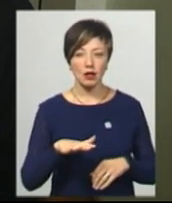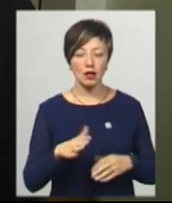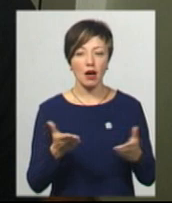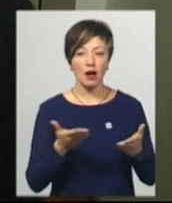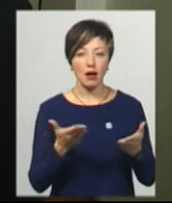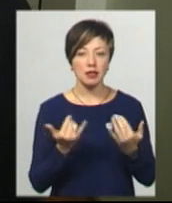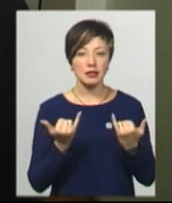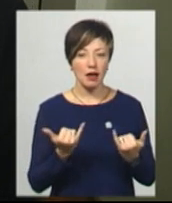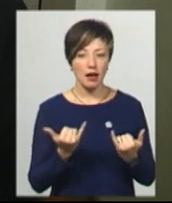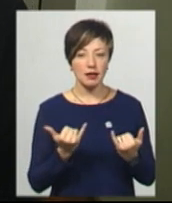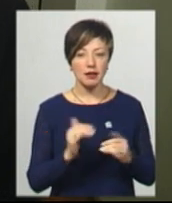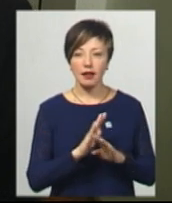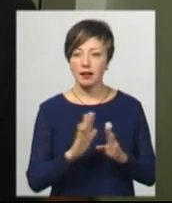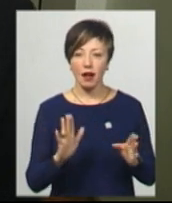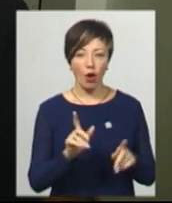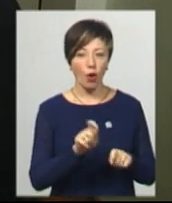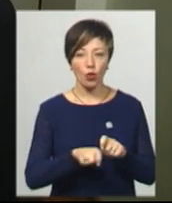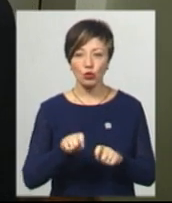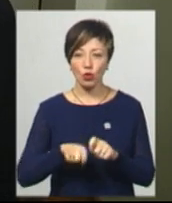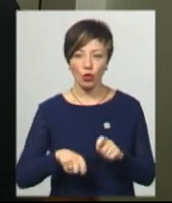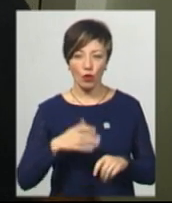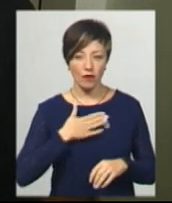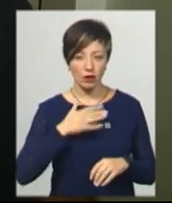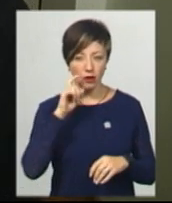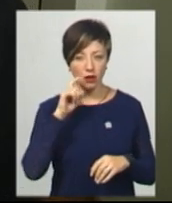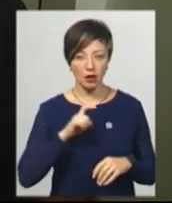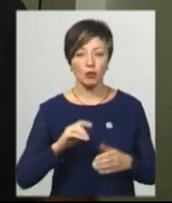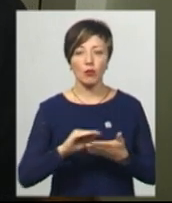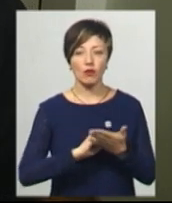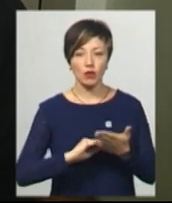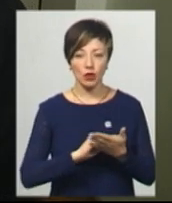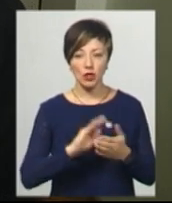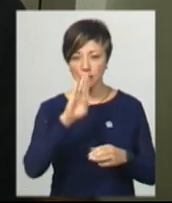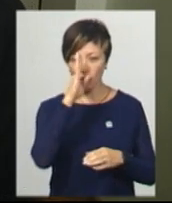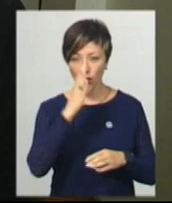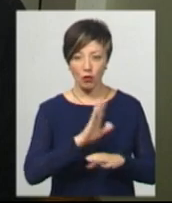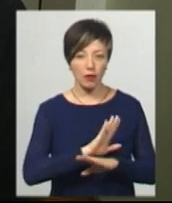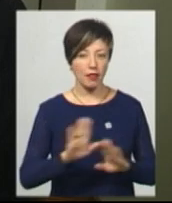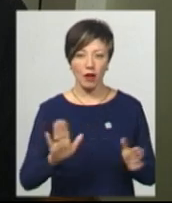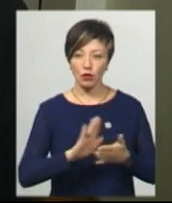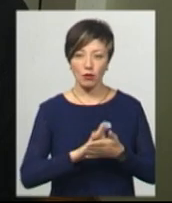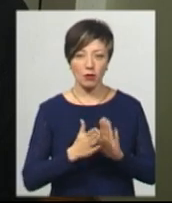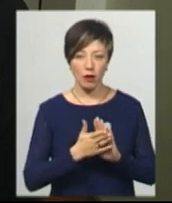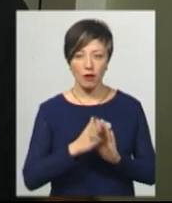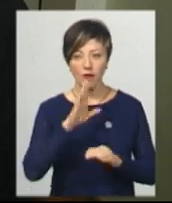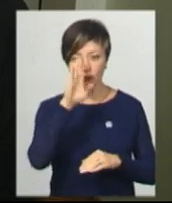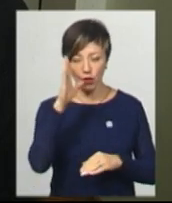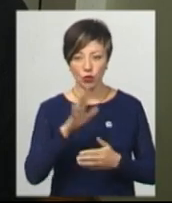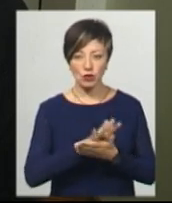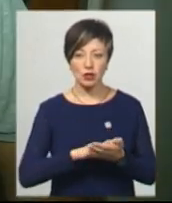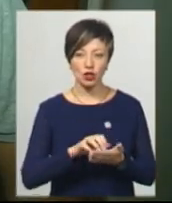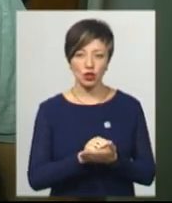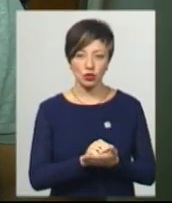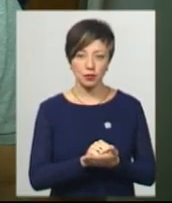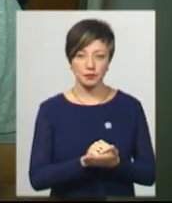яка зараз не є контрольована. І, повторюся, з ворогом не домовляються, ворога